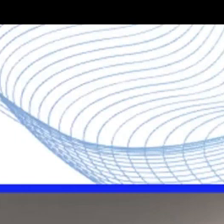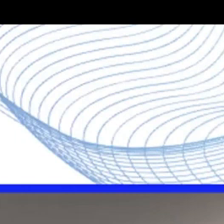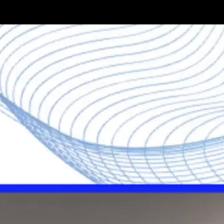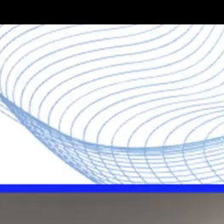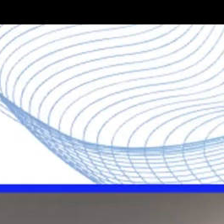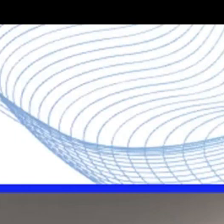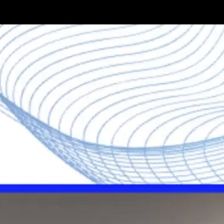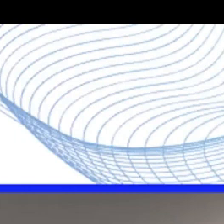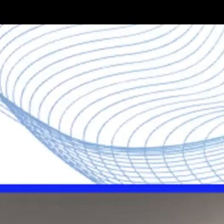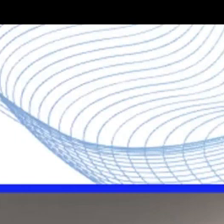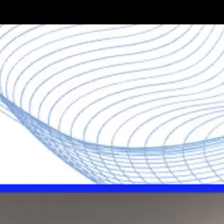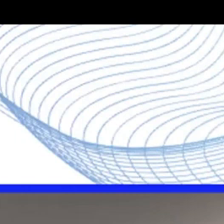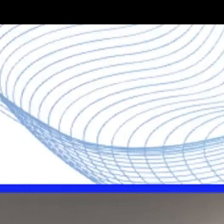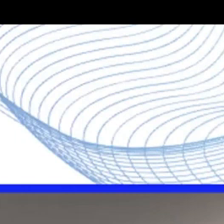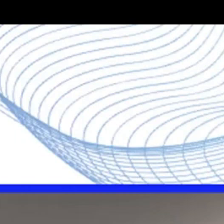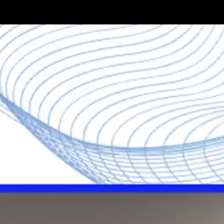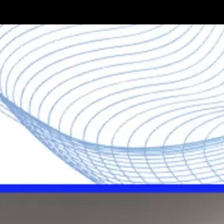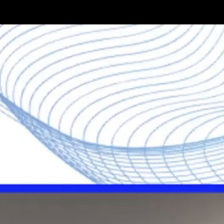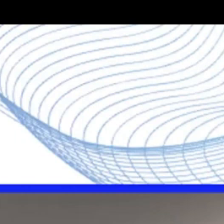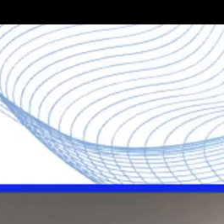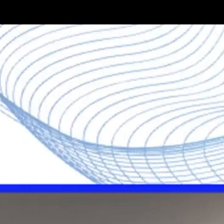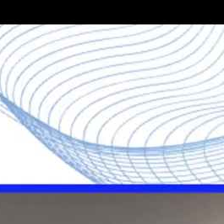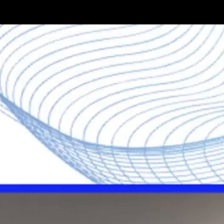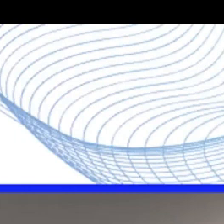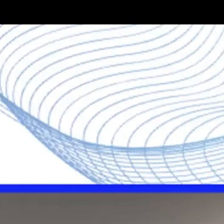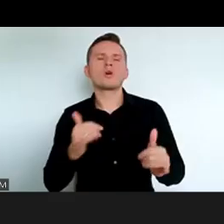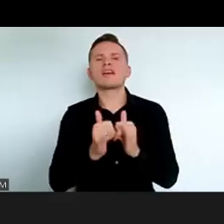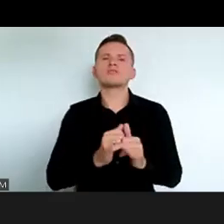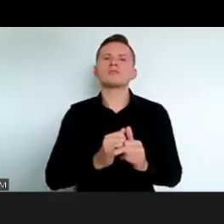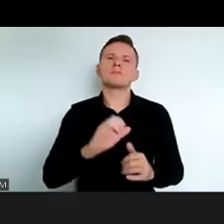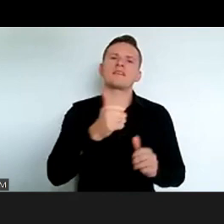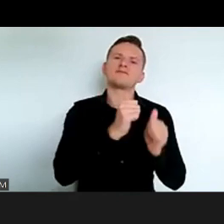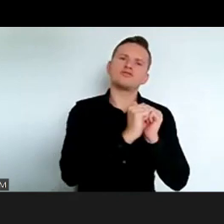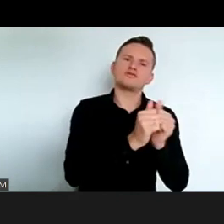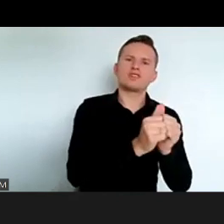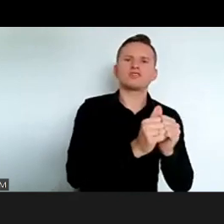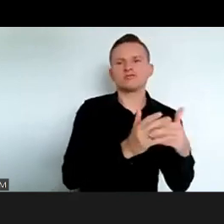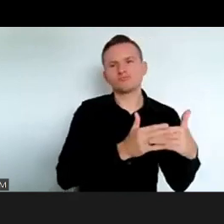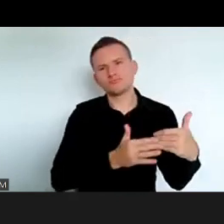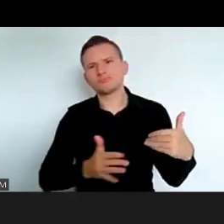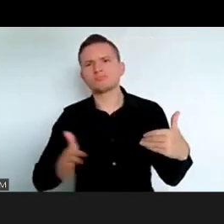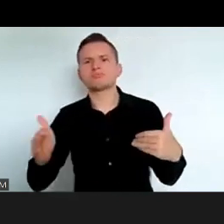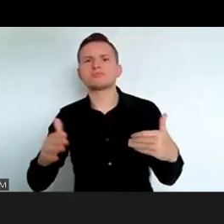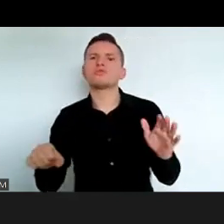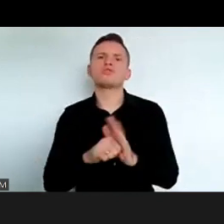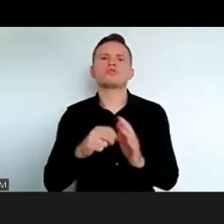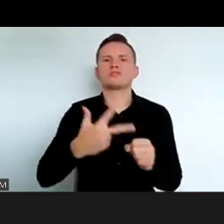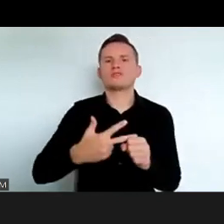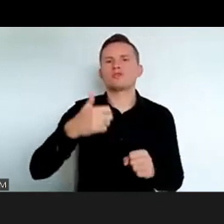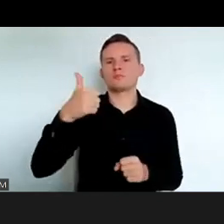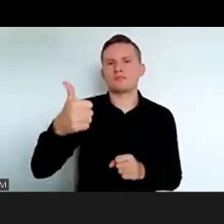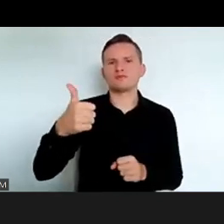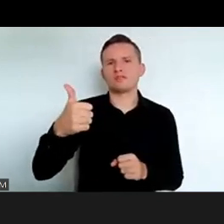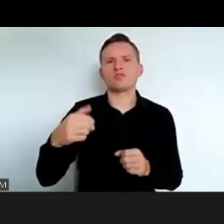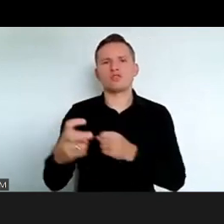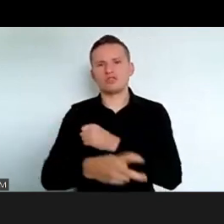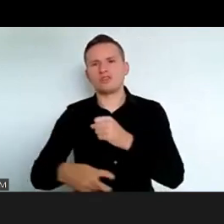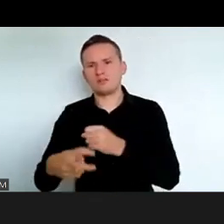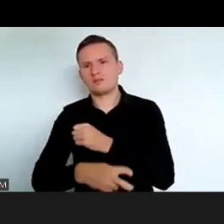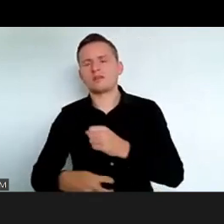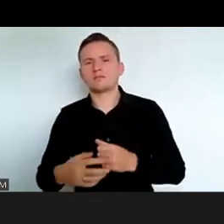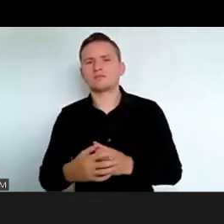to jest tak naprawdę na 12 miesięcy, bo jeżeli są zatrudnieni od 1 września, to są oni do 31 sierpnia.